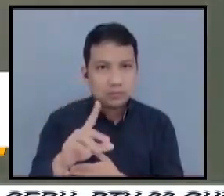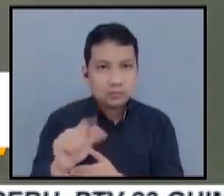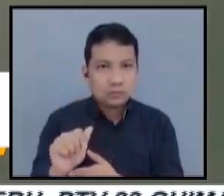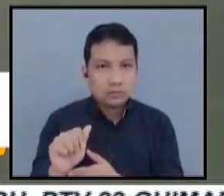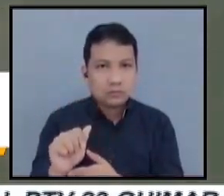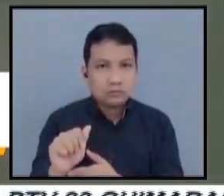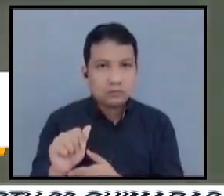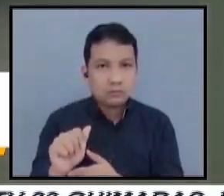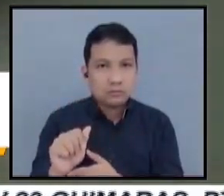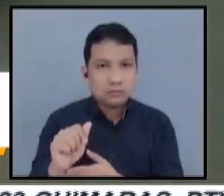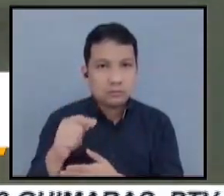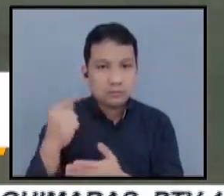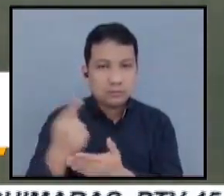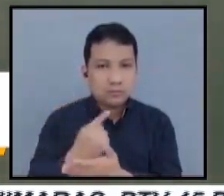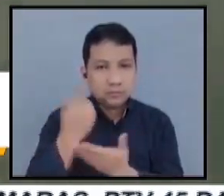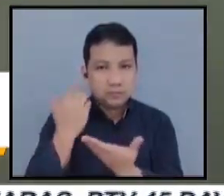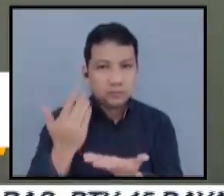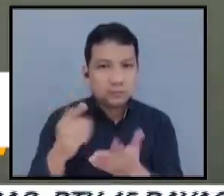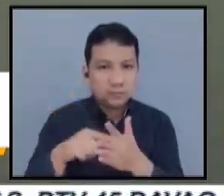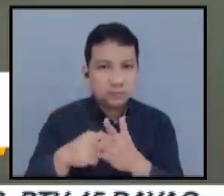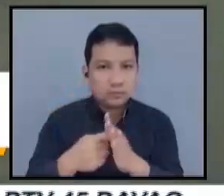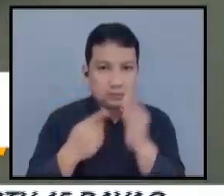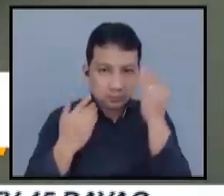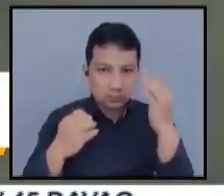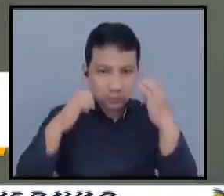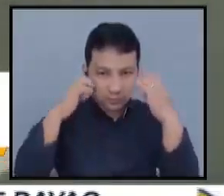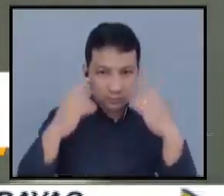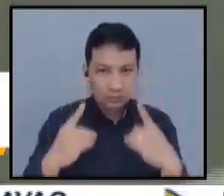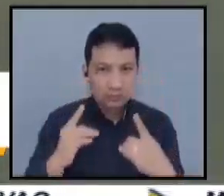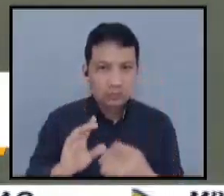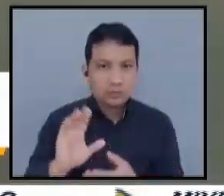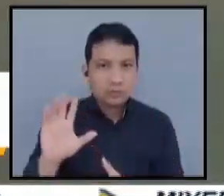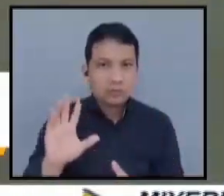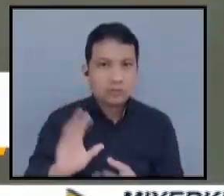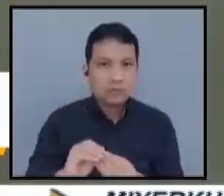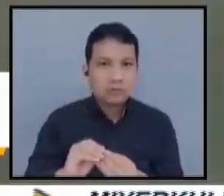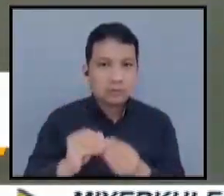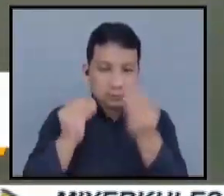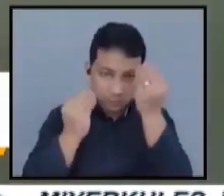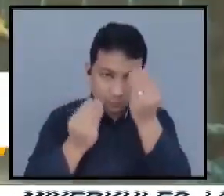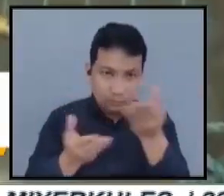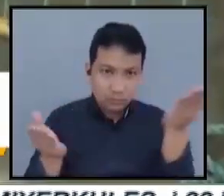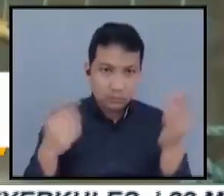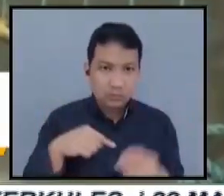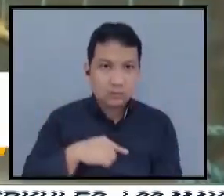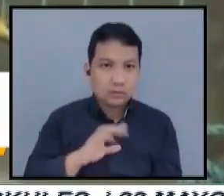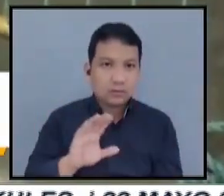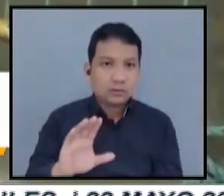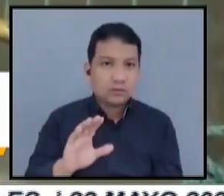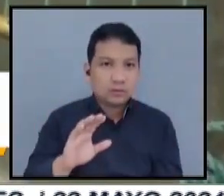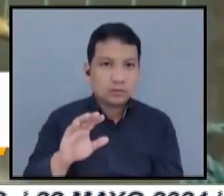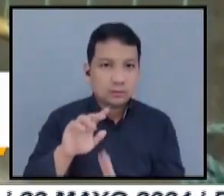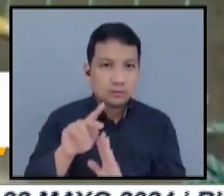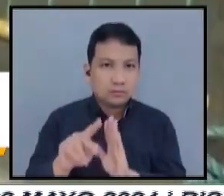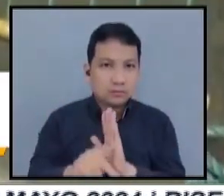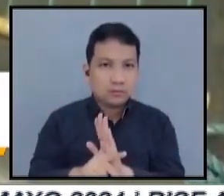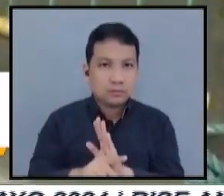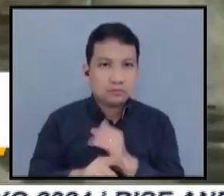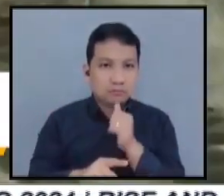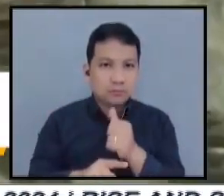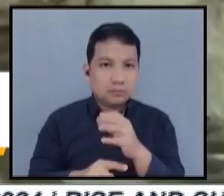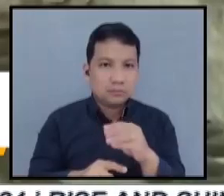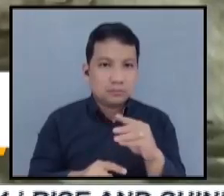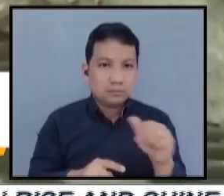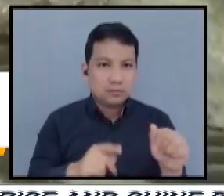para mas paigtingin ang educational campaign at ipaalam sa publiko ang polisiyang ito. Giit ng MMDA,